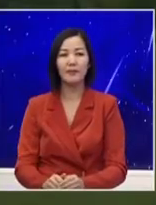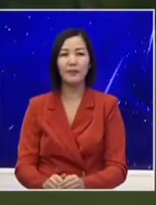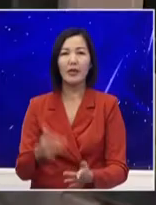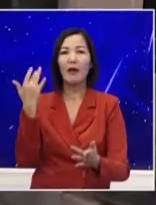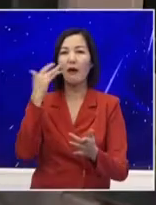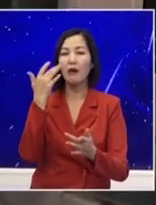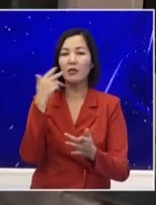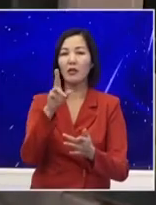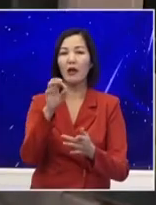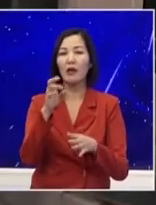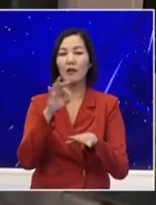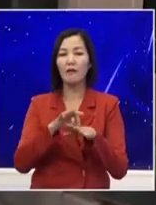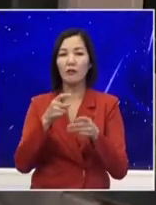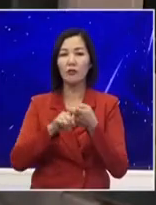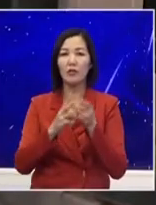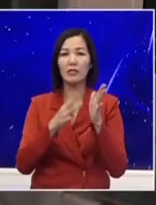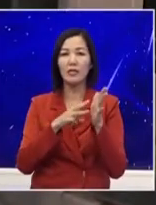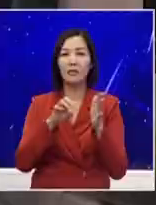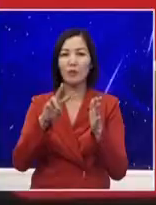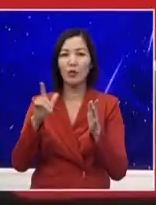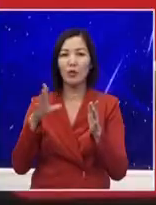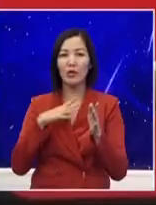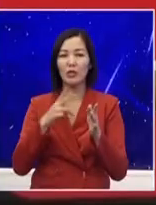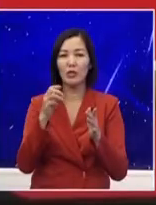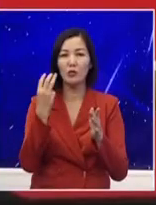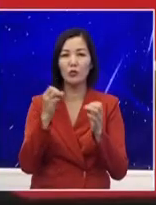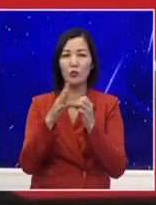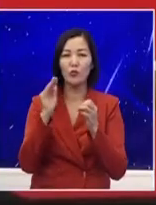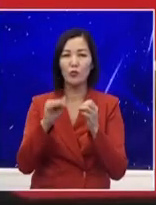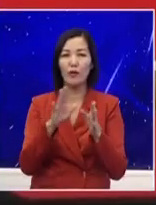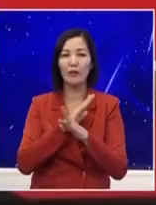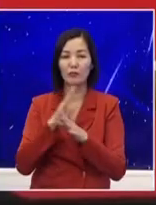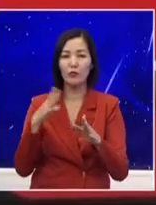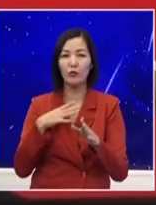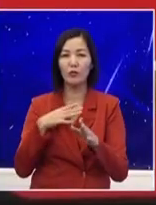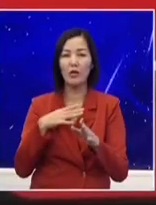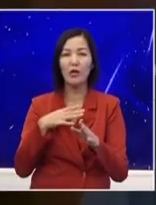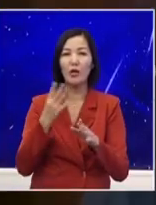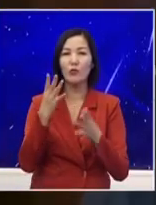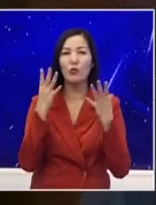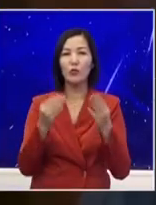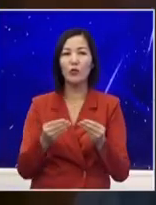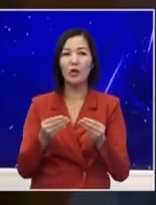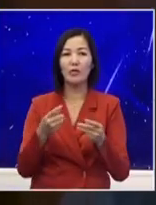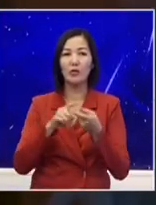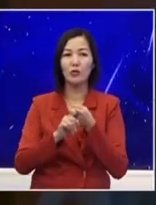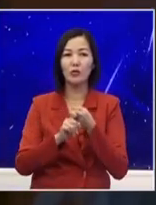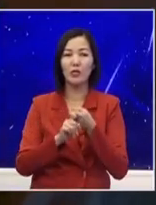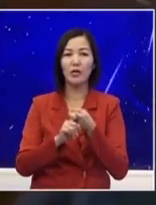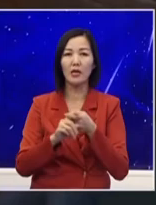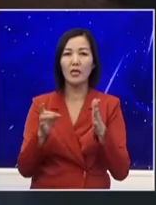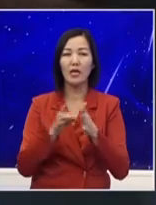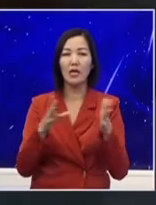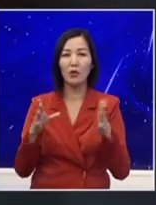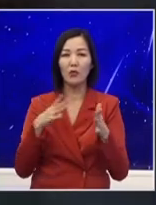АҚШ-та коронавирус жұқтырғандардың саны 8 миллионға жетті. 214 мың адам көз жұмды. Штатта 4 күн қатарынан індет жұқтырудан антирекорд